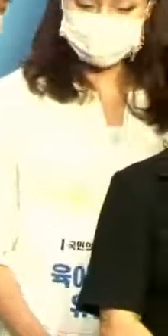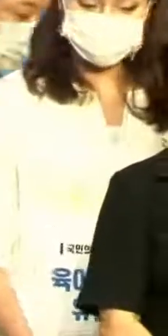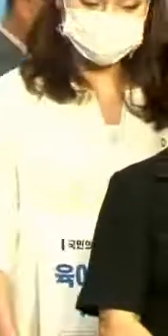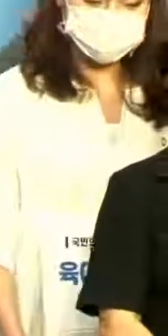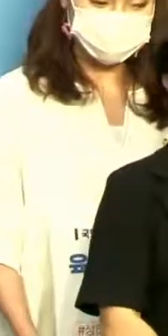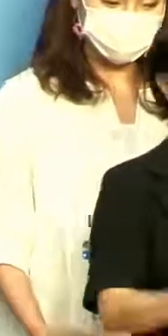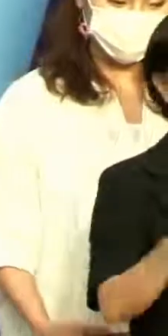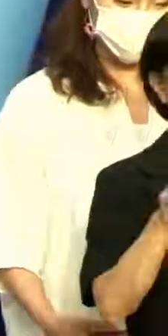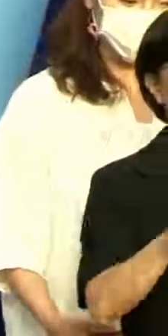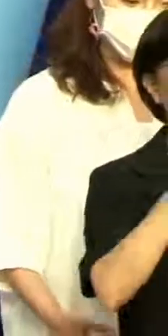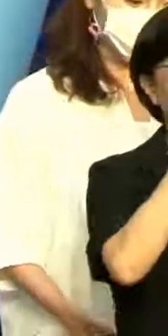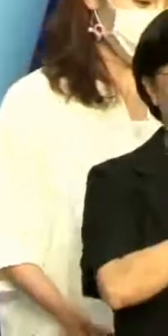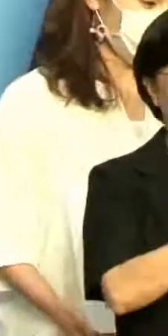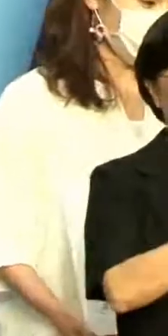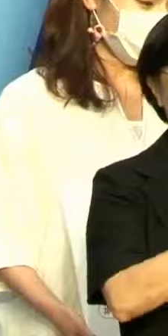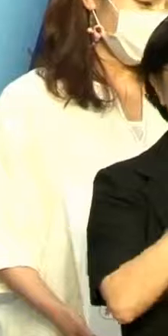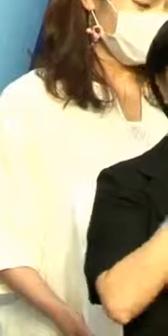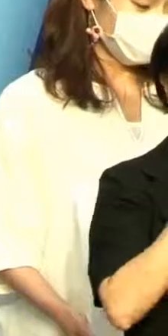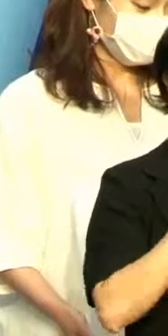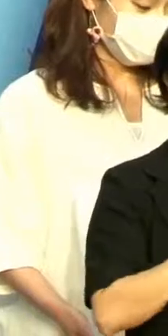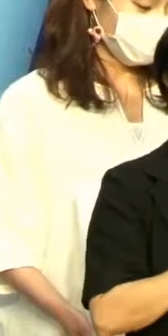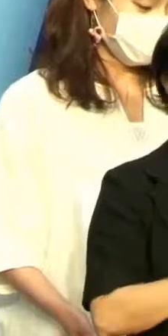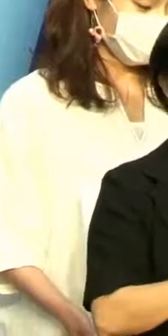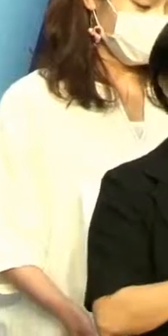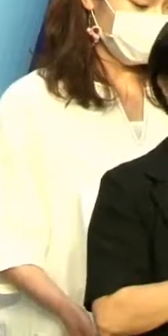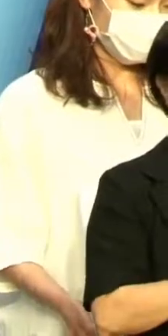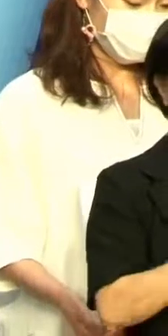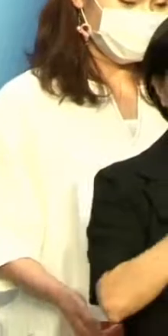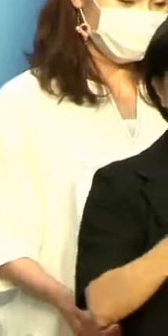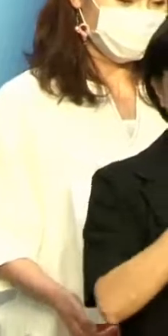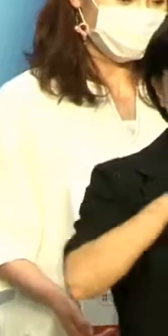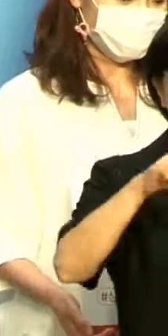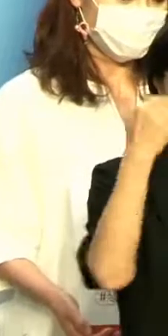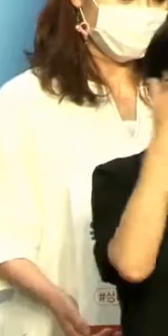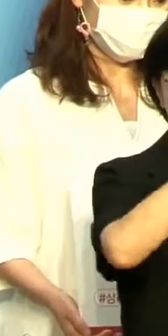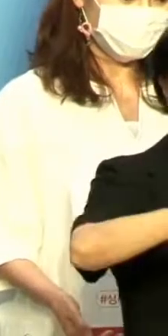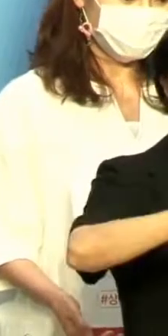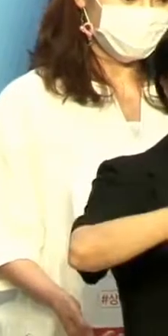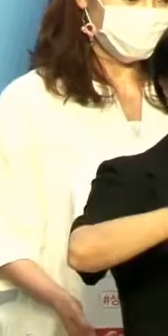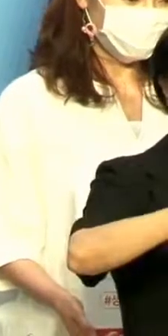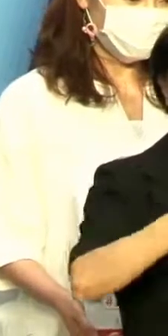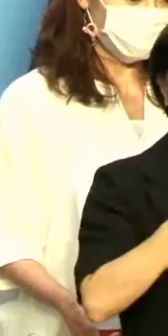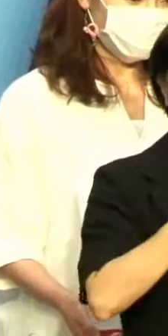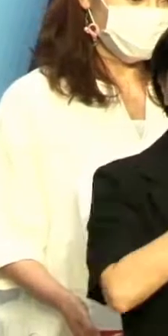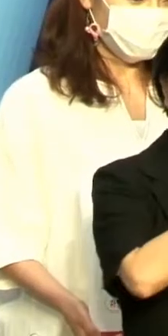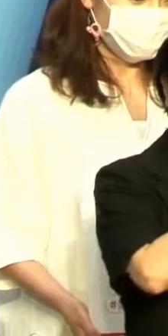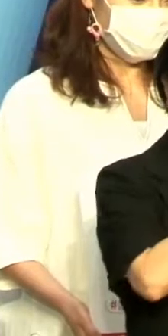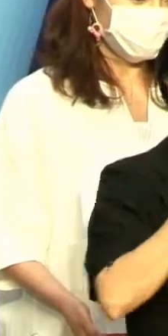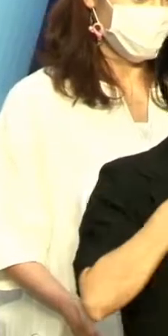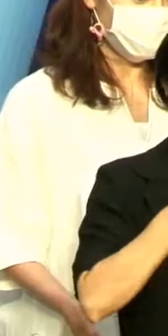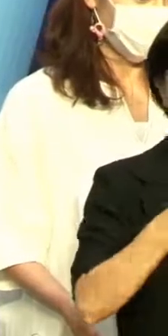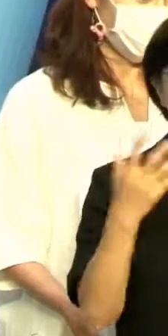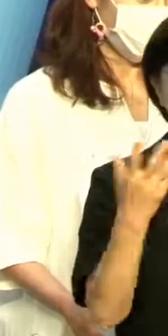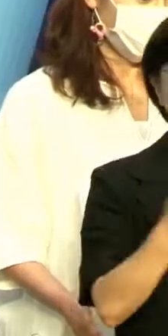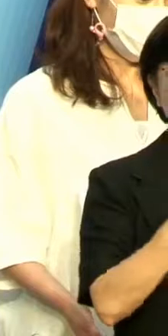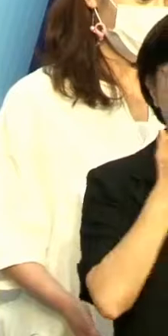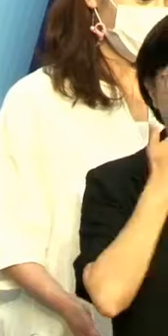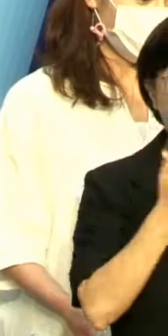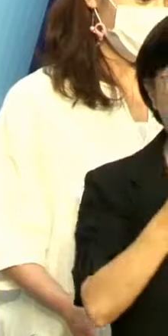이제 제가 마무리 말씀 드리겠습니다 일부 정책 짜는 당장 수진 가능한 수준의 완성도 있는 것도 있겠으나